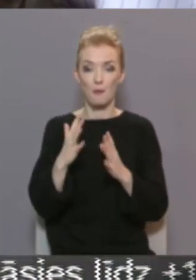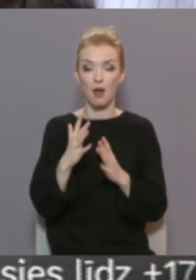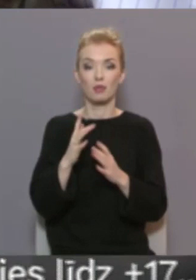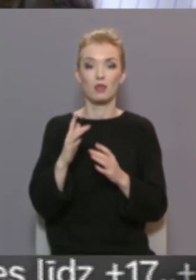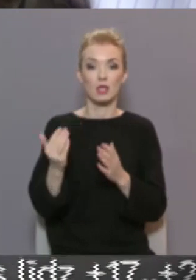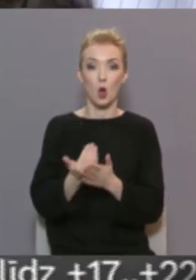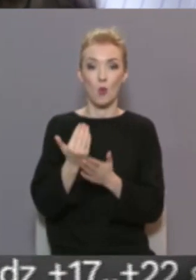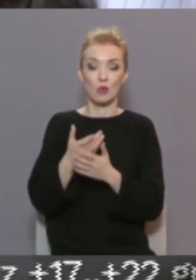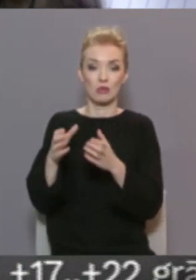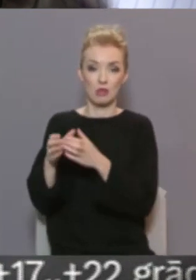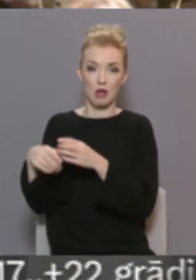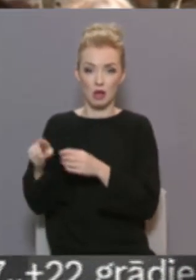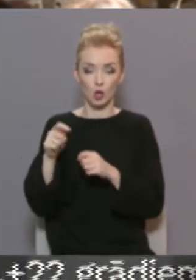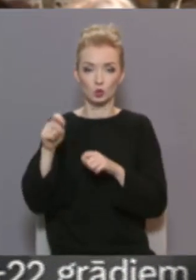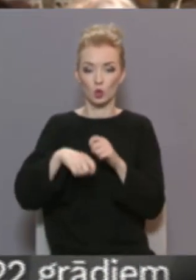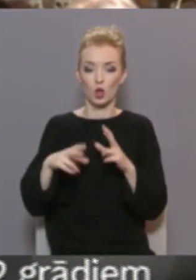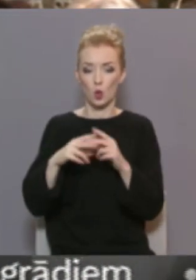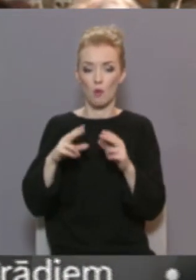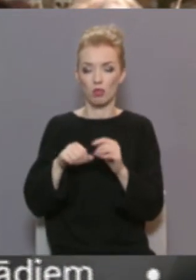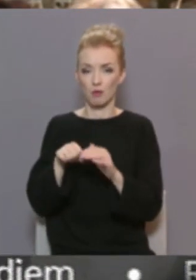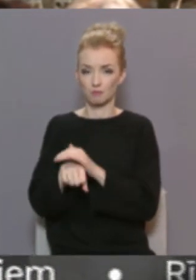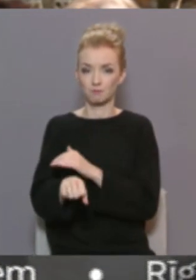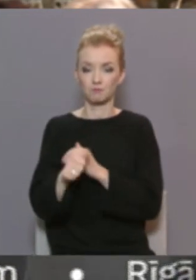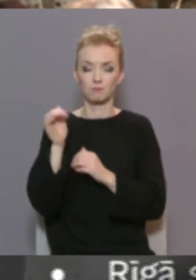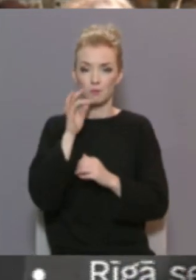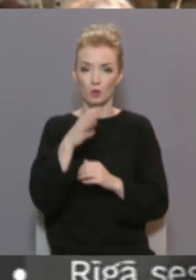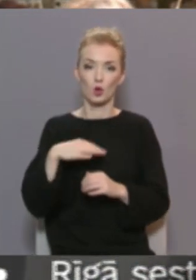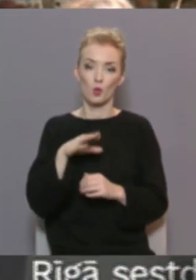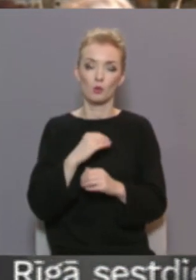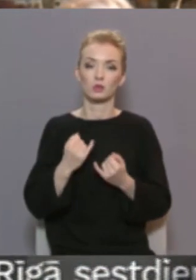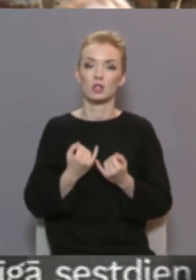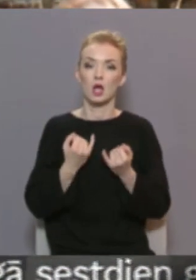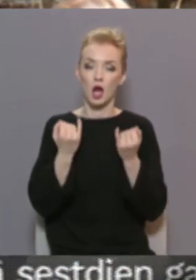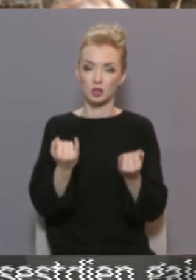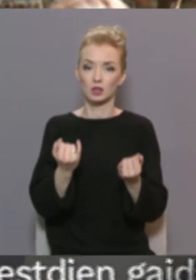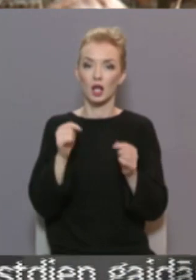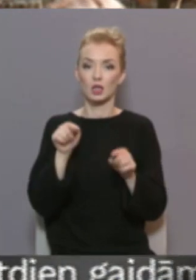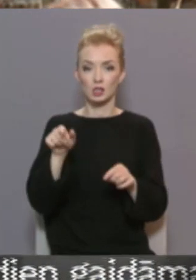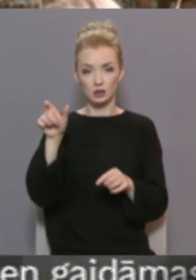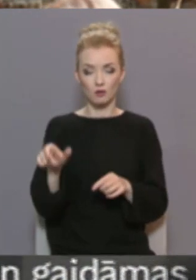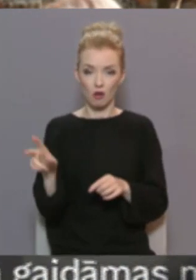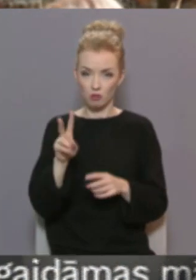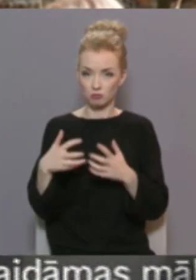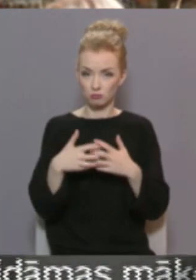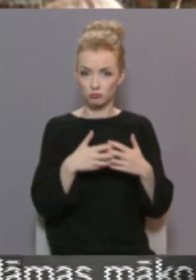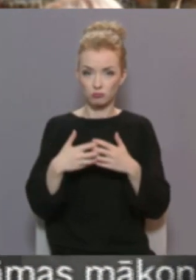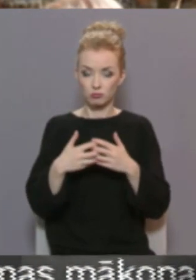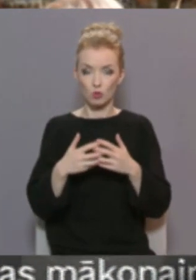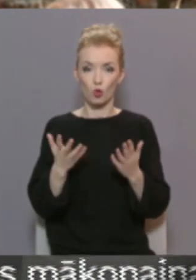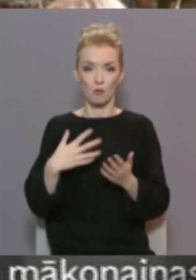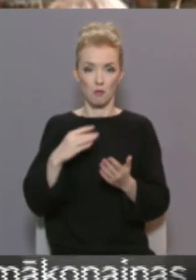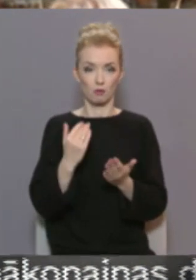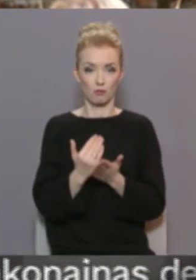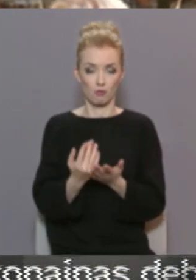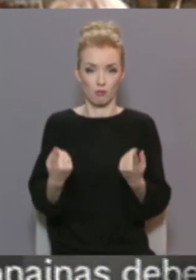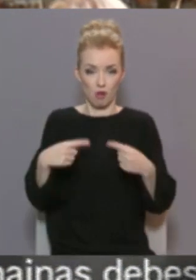tika ieslodzīti soda nometnēs. Mums ir jāgodā un mums ir jāpauž cieņu tiem, kas ir cīnījušies par to, kur mēs šobrīd esam,